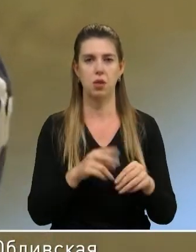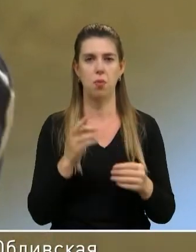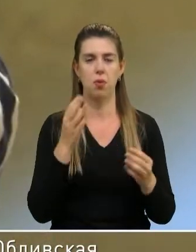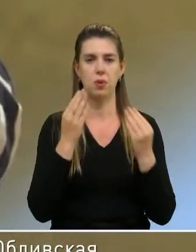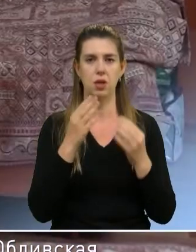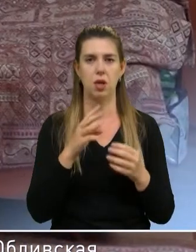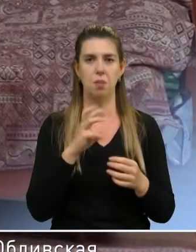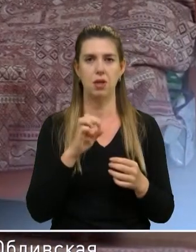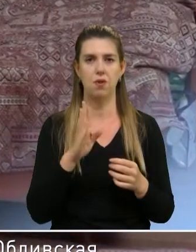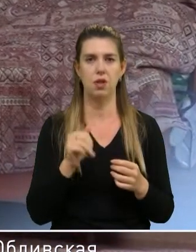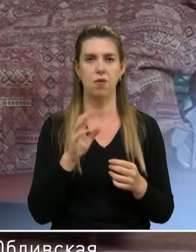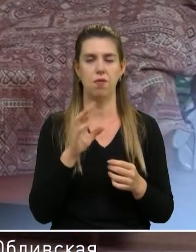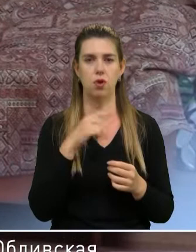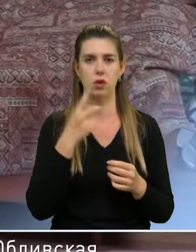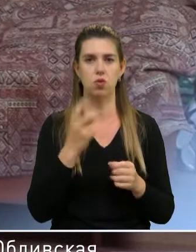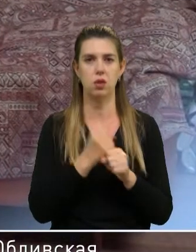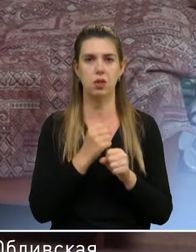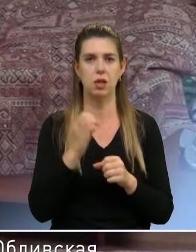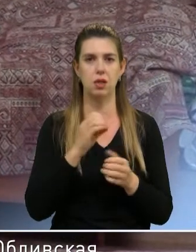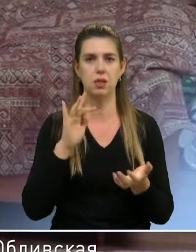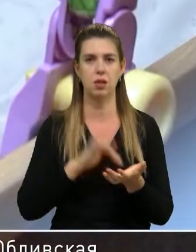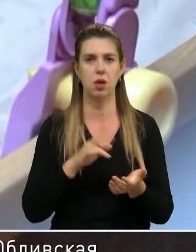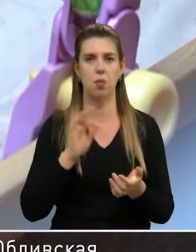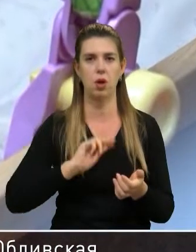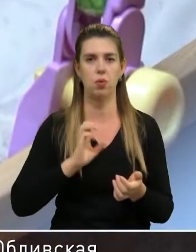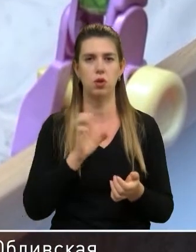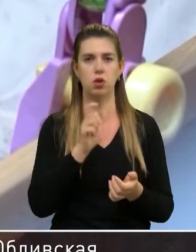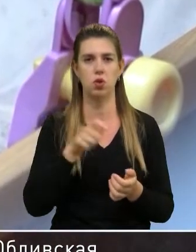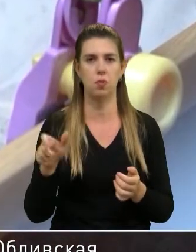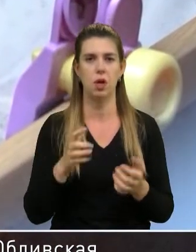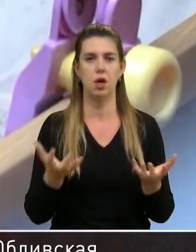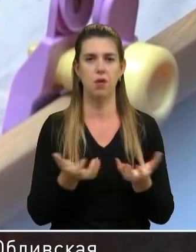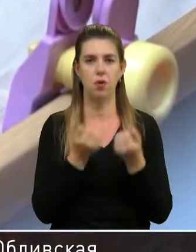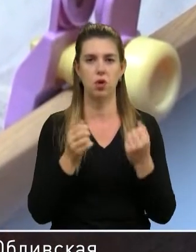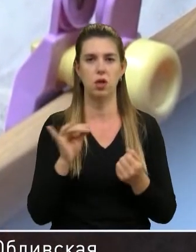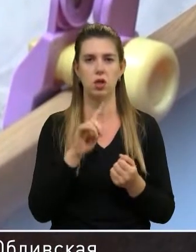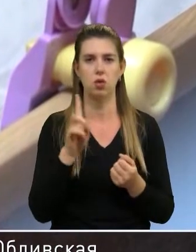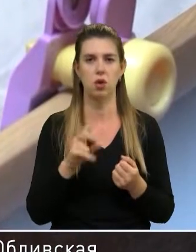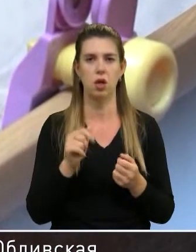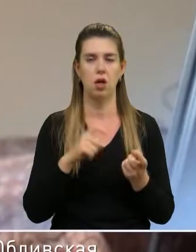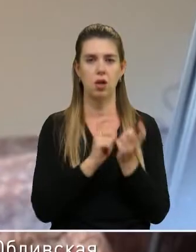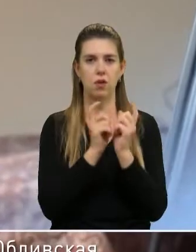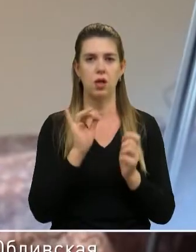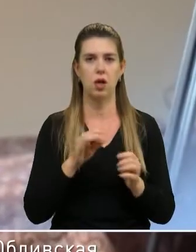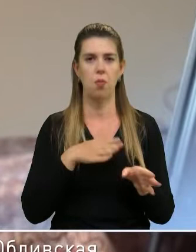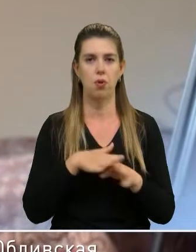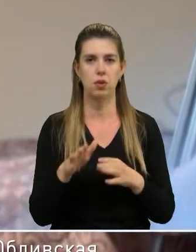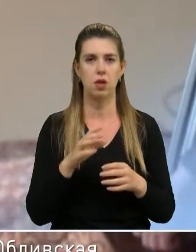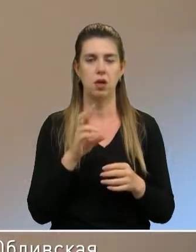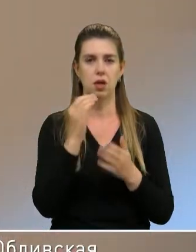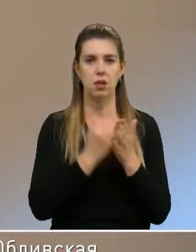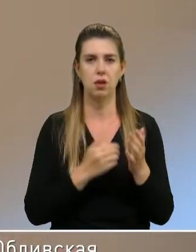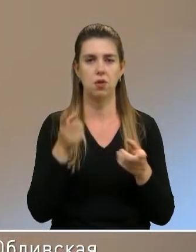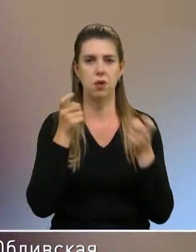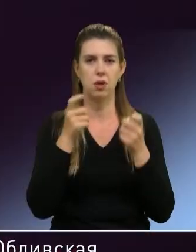Дмитрия Медведева, в России нужно создать единый центр по работе с людьми, эвакуированными из зон конфликта, а также полноценный реестр данных